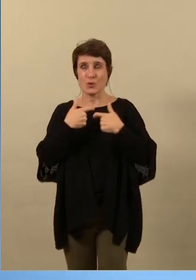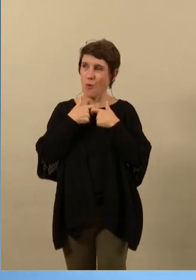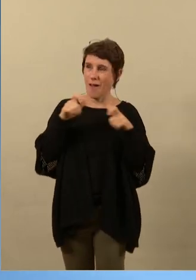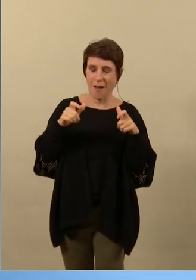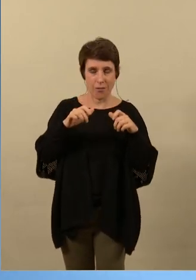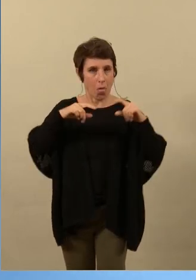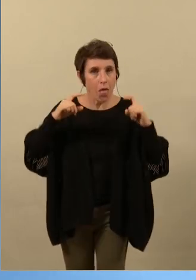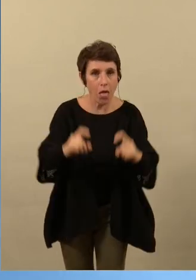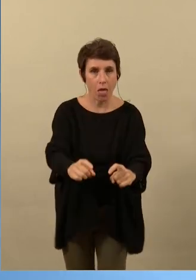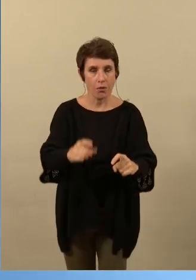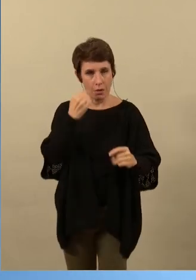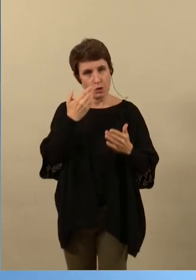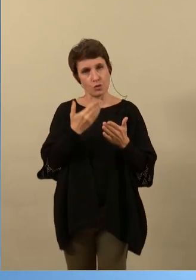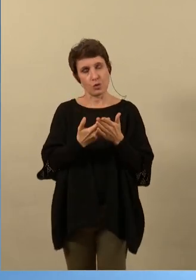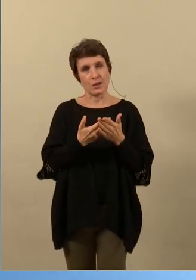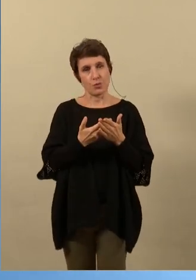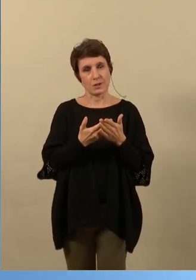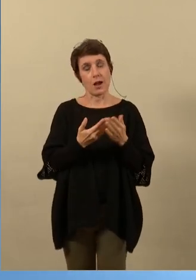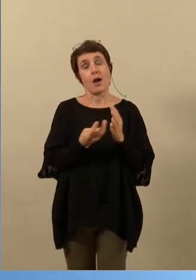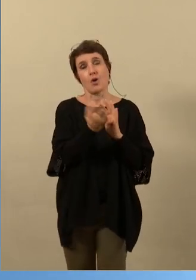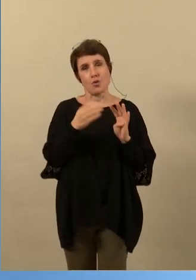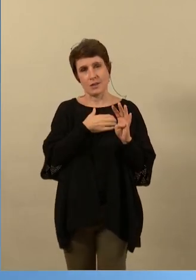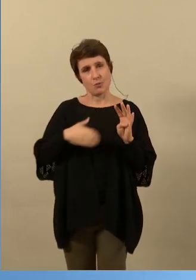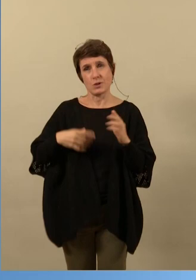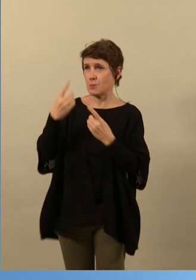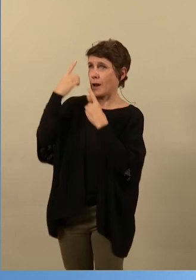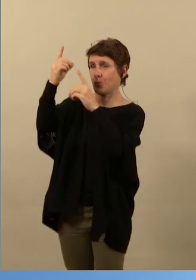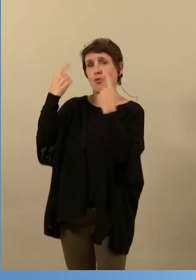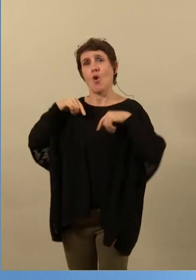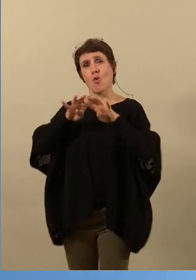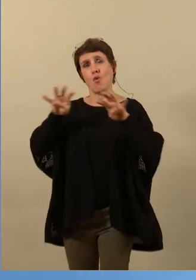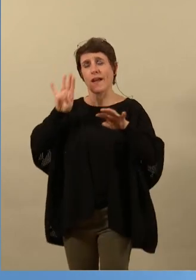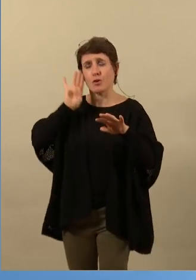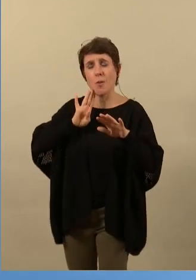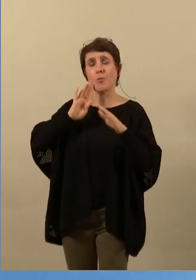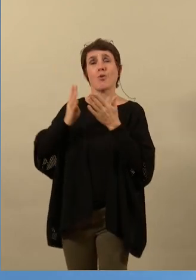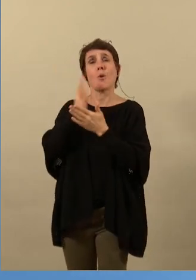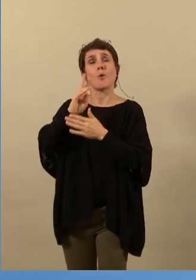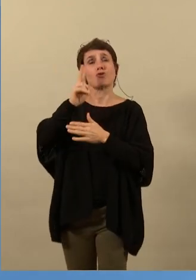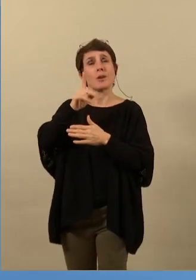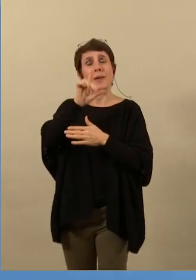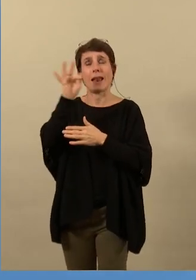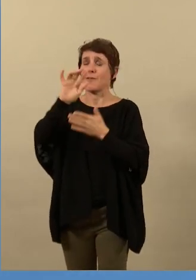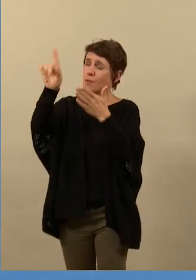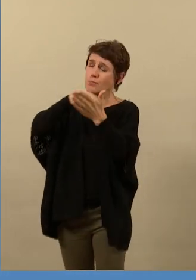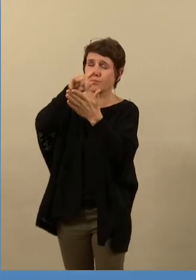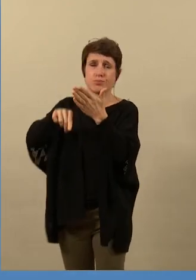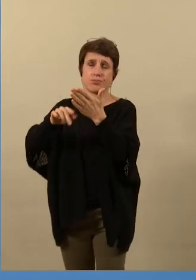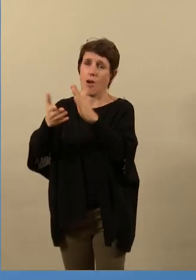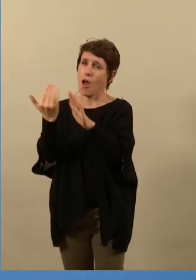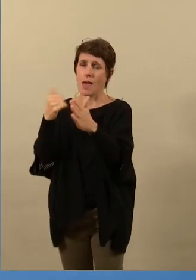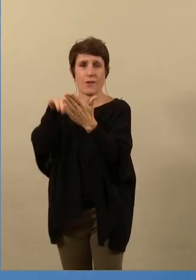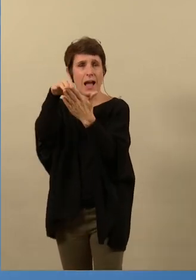pourquoi le Conseil Municipal de la Ville de Grenoble demande au gouvernement de les supprimer de son projet de loi de finances 2024 et d'ouvrir une